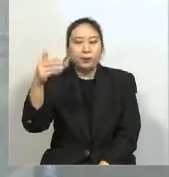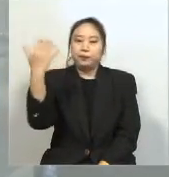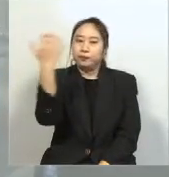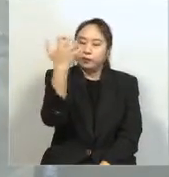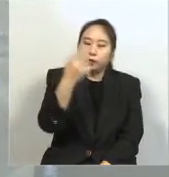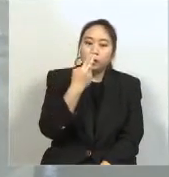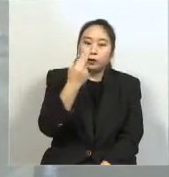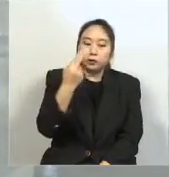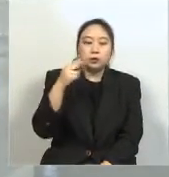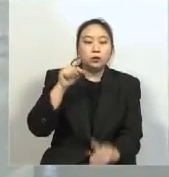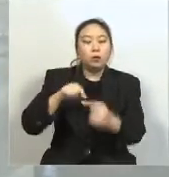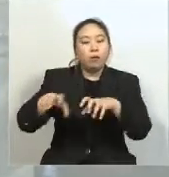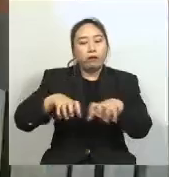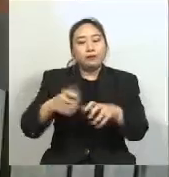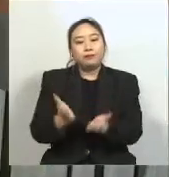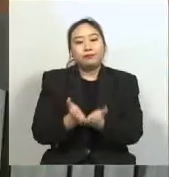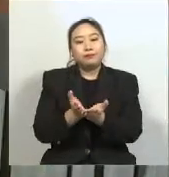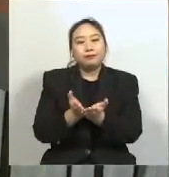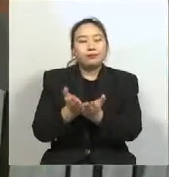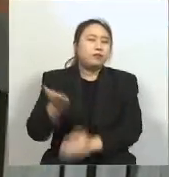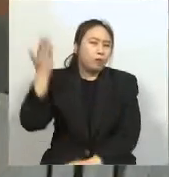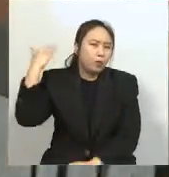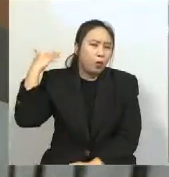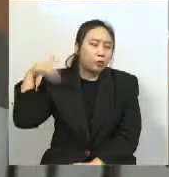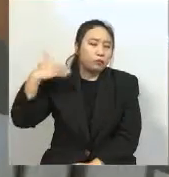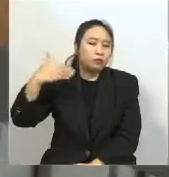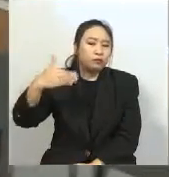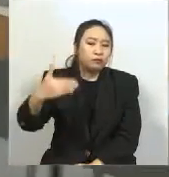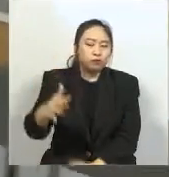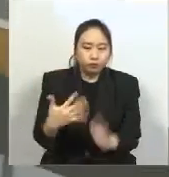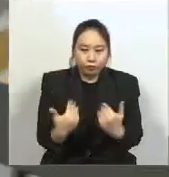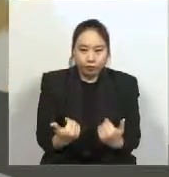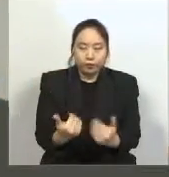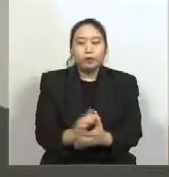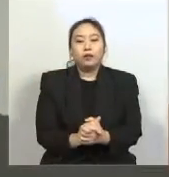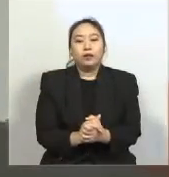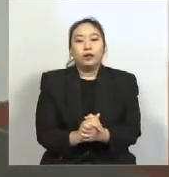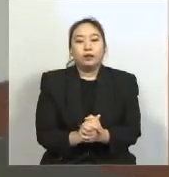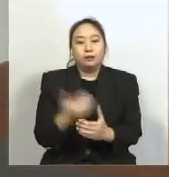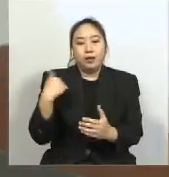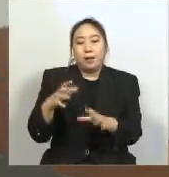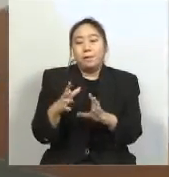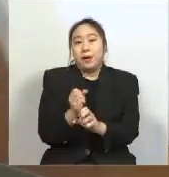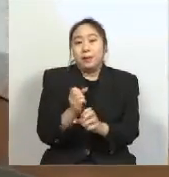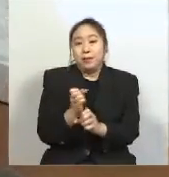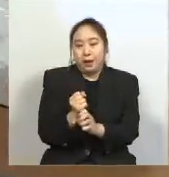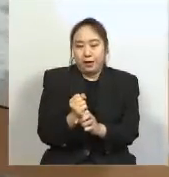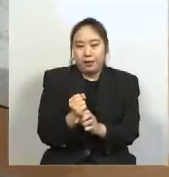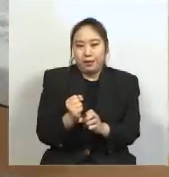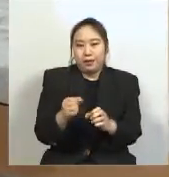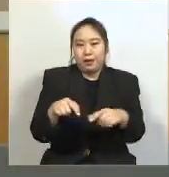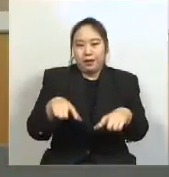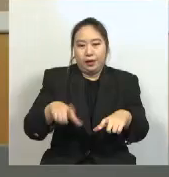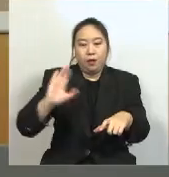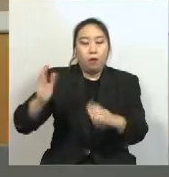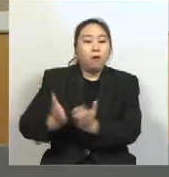จัดขบวนเรือพระราชพิธีในสมัยอดีตจนถึงปัจจุบันรวมถึงจัดแสดงปูนปั้นจำลองลวดลายเรือ